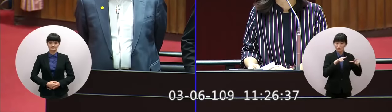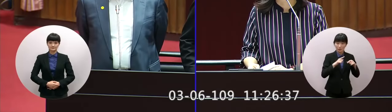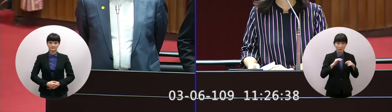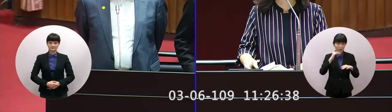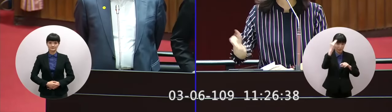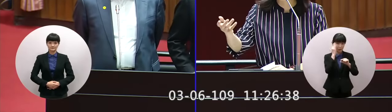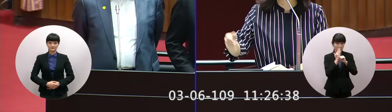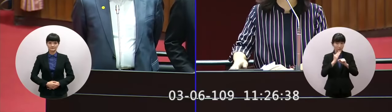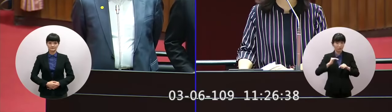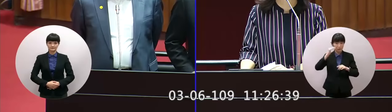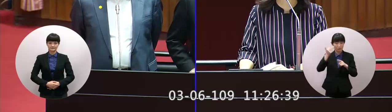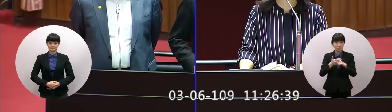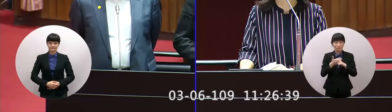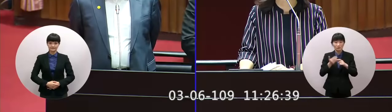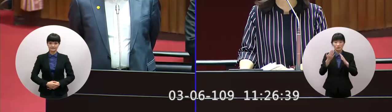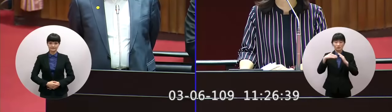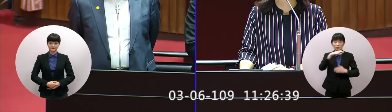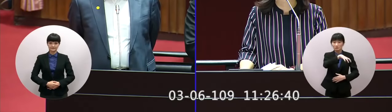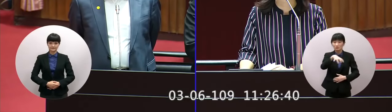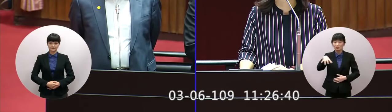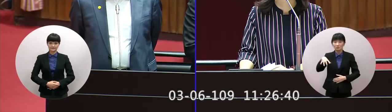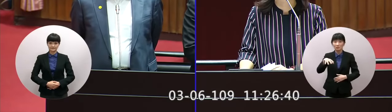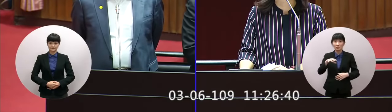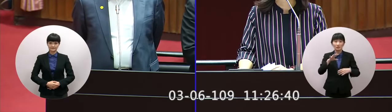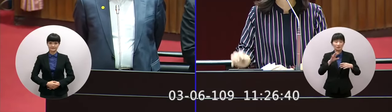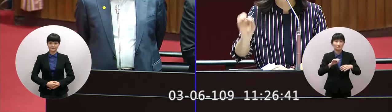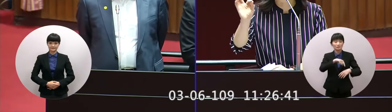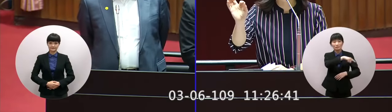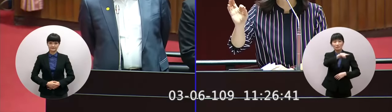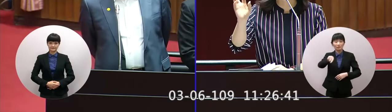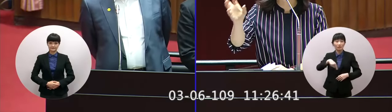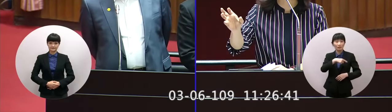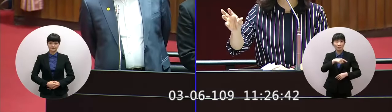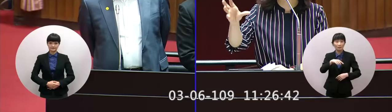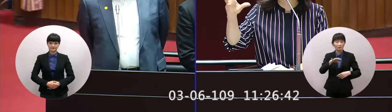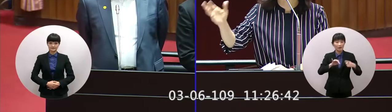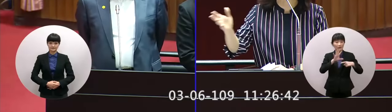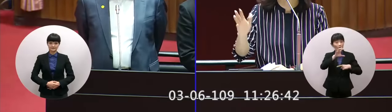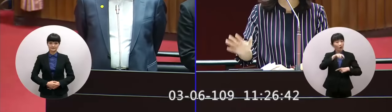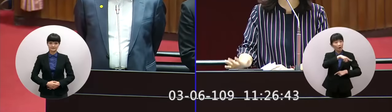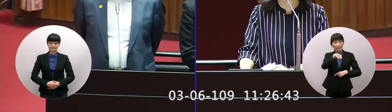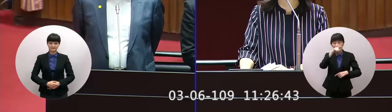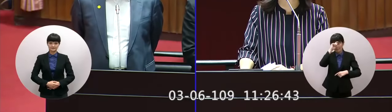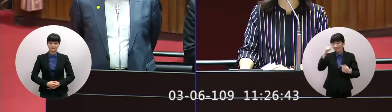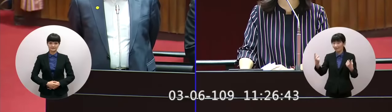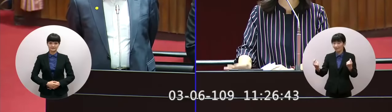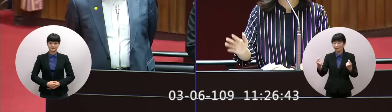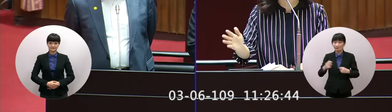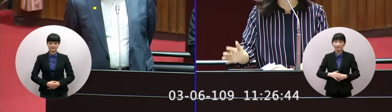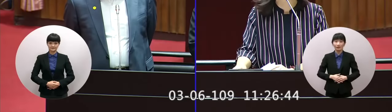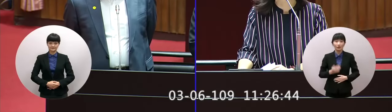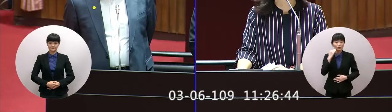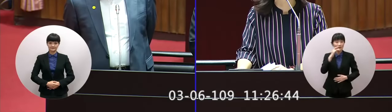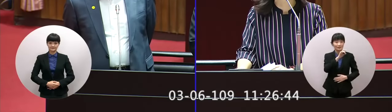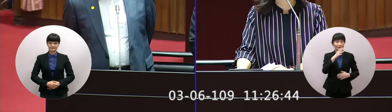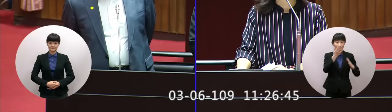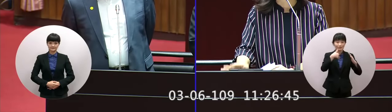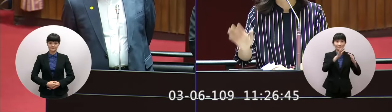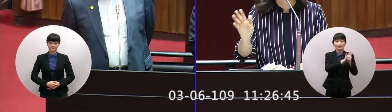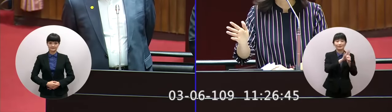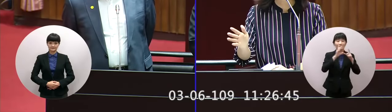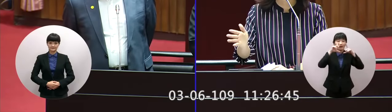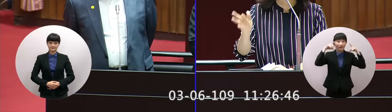职。其实几乎高中职也是99%都在念的啦，那怎么样子让他如果也可以透过学校发放当然也更